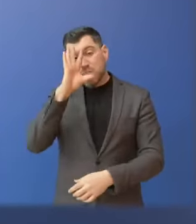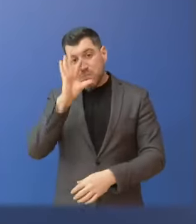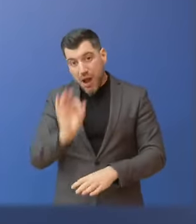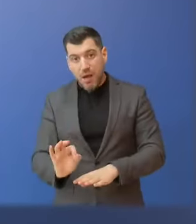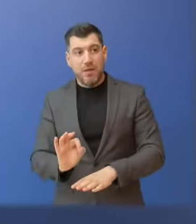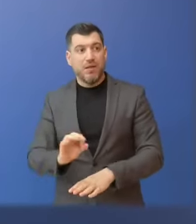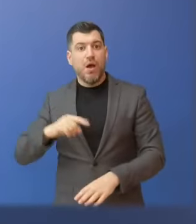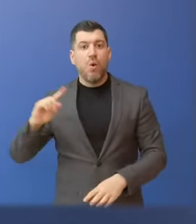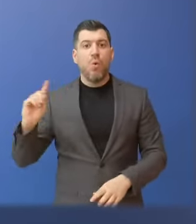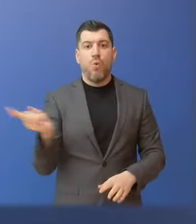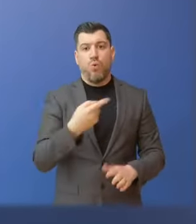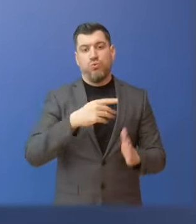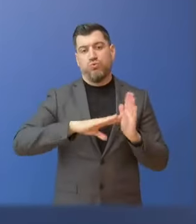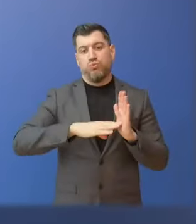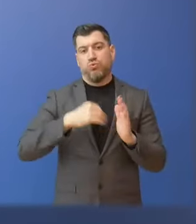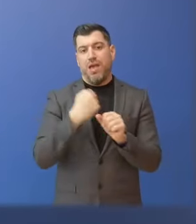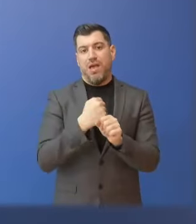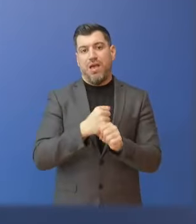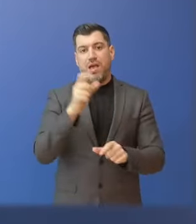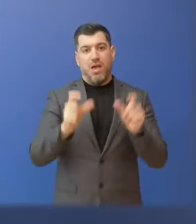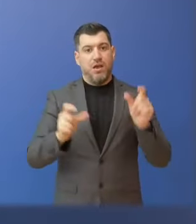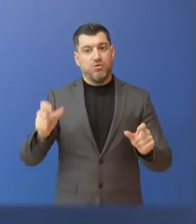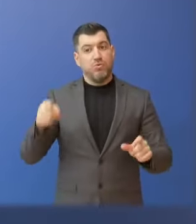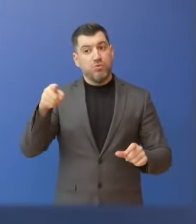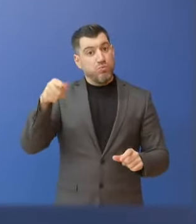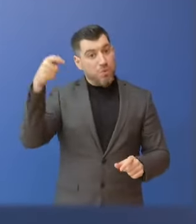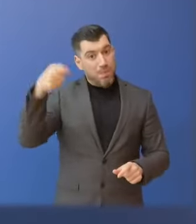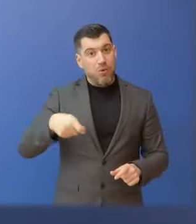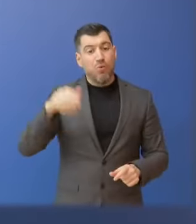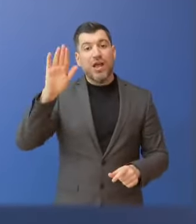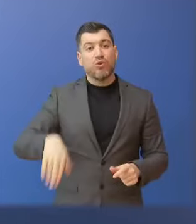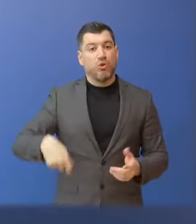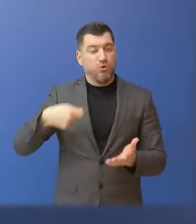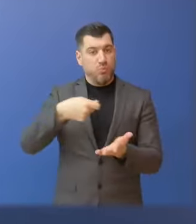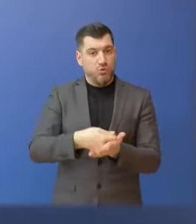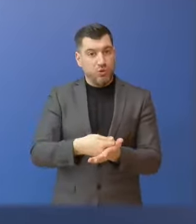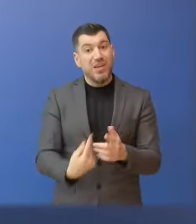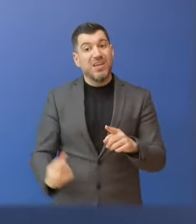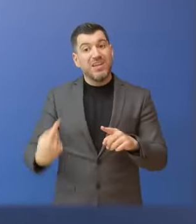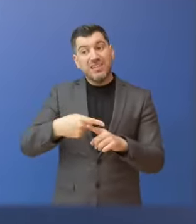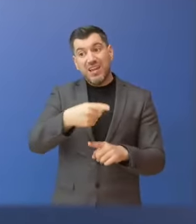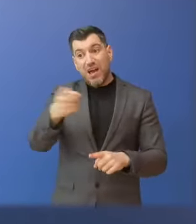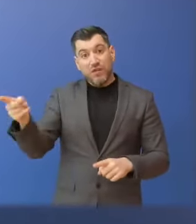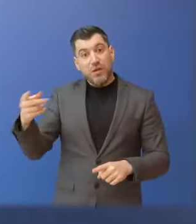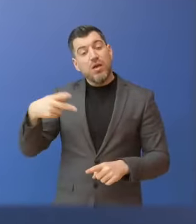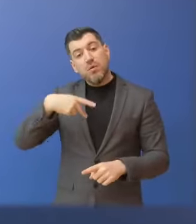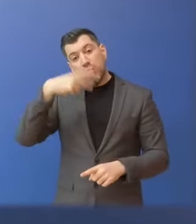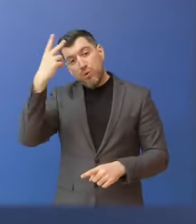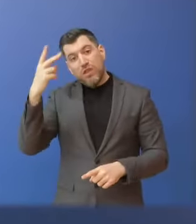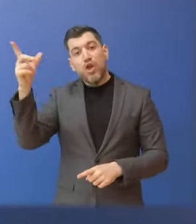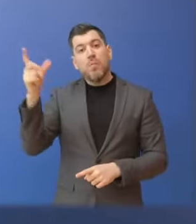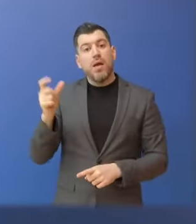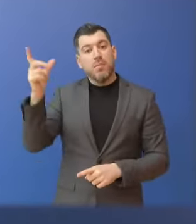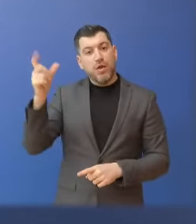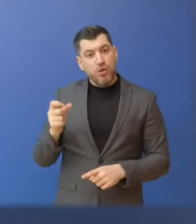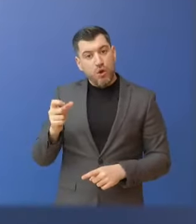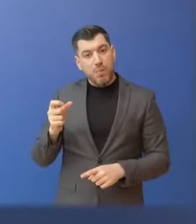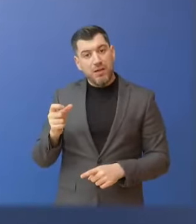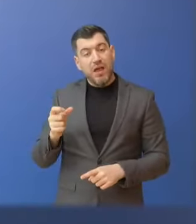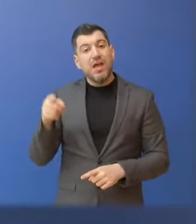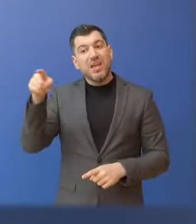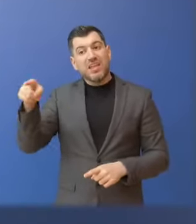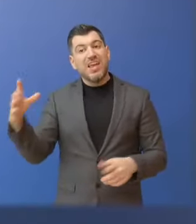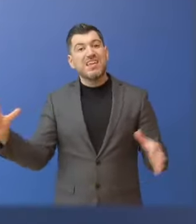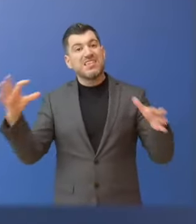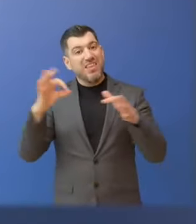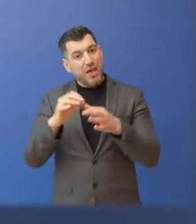προς τους εργαζόμενους που αμείβονται με τον καρότου μισθό αλλά και τους δικαιούχους των επιδομάτων που συνδέονται με αυτόν χωρίς να θέτει σε